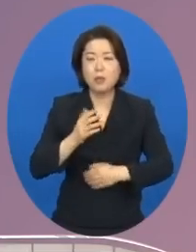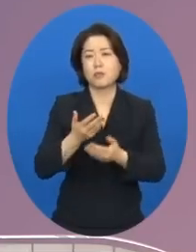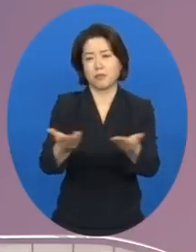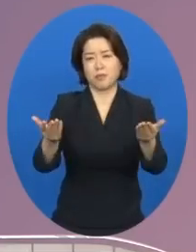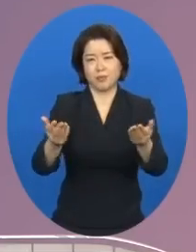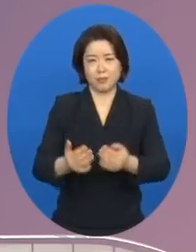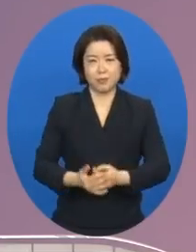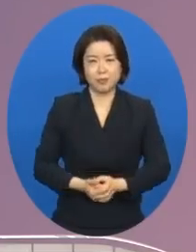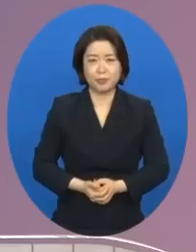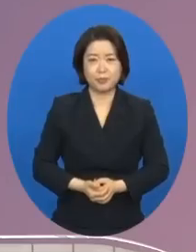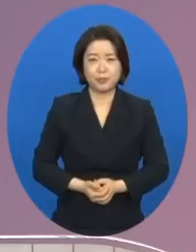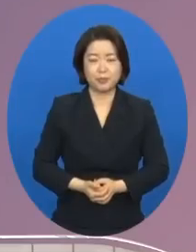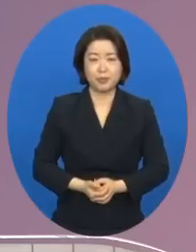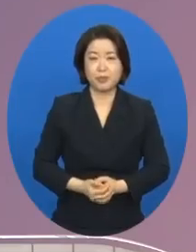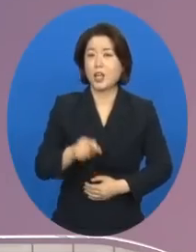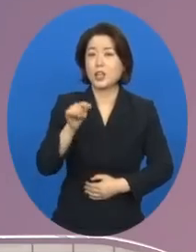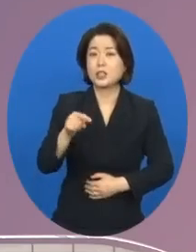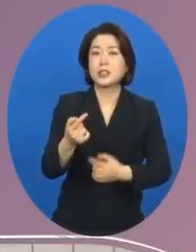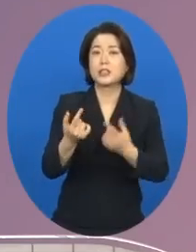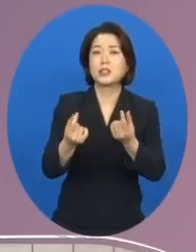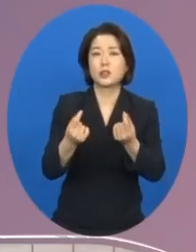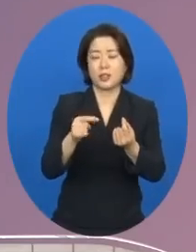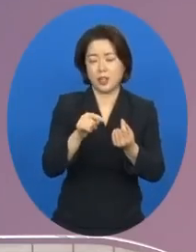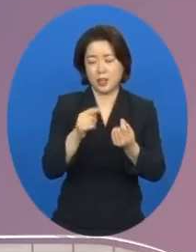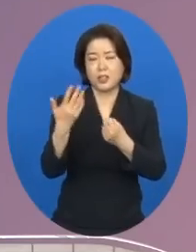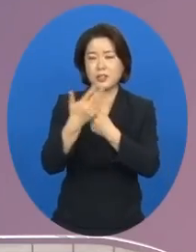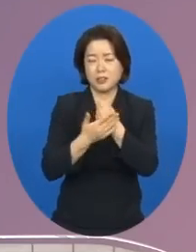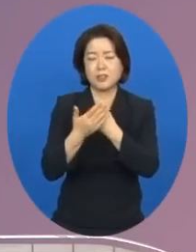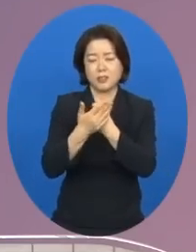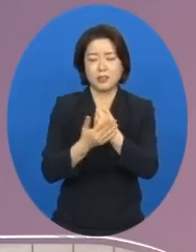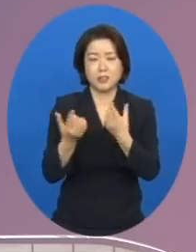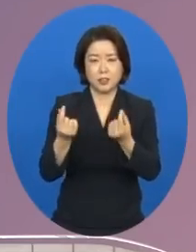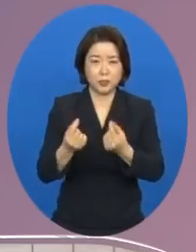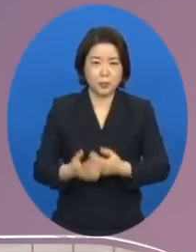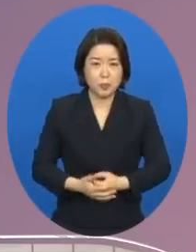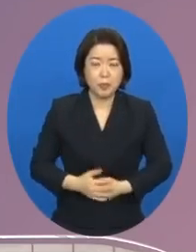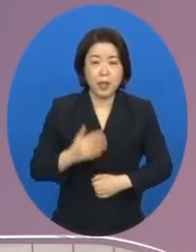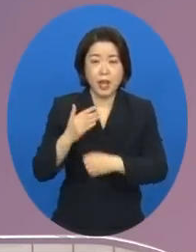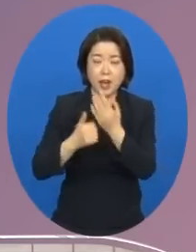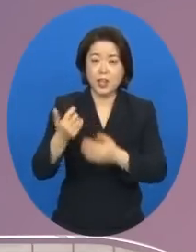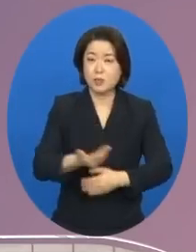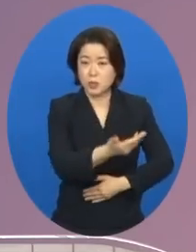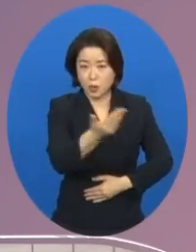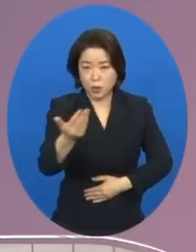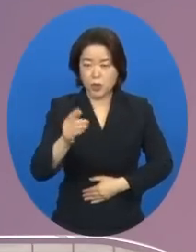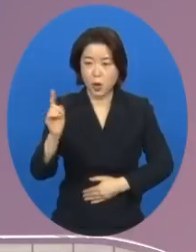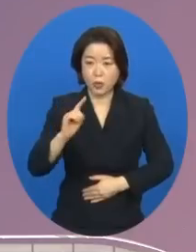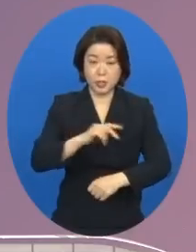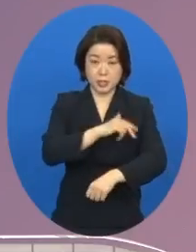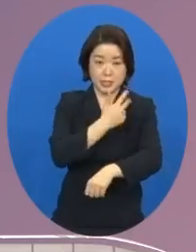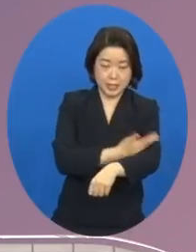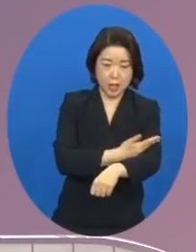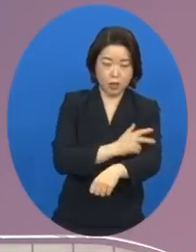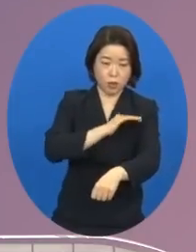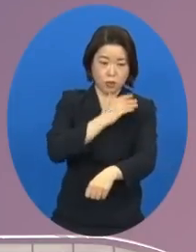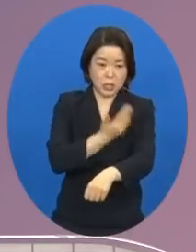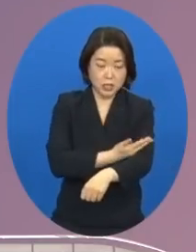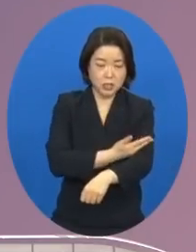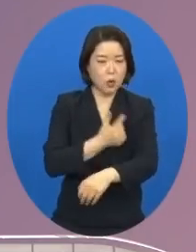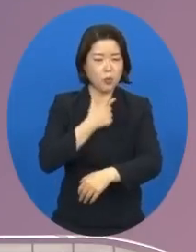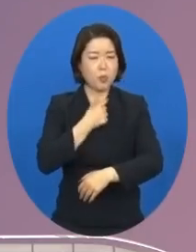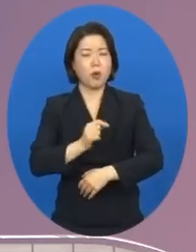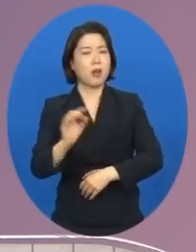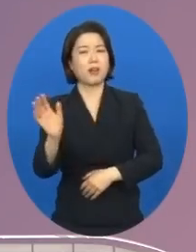것입니다. 그러니까 은혜인 거죠. 하나님은 여러분에게 어떤 자격이나 능력을